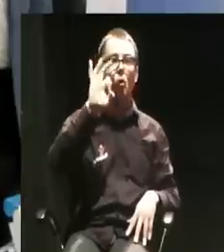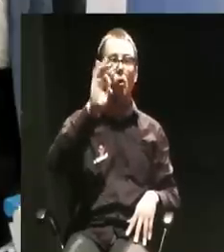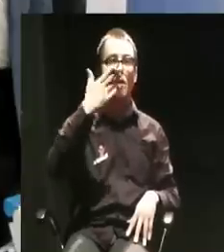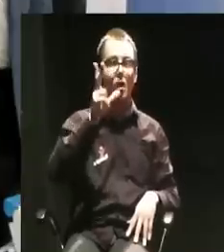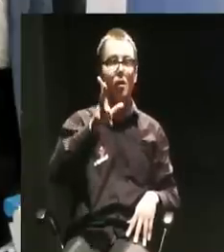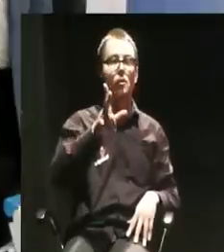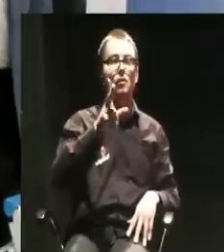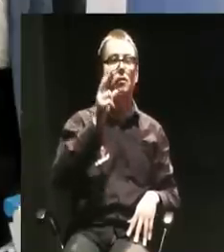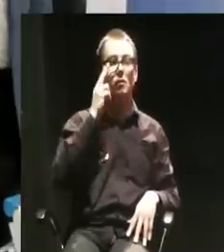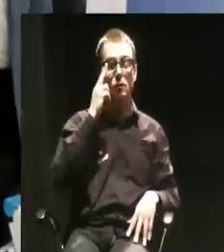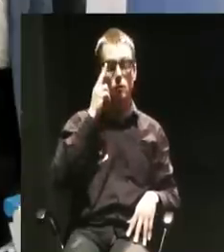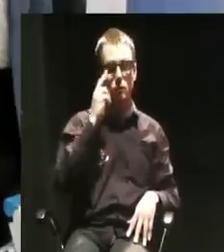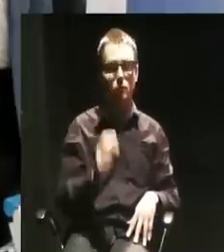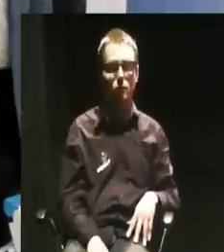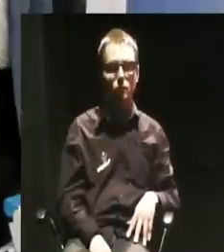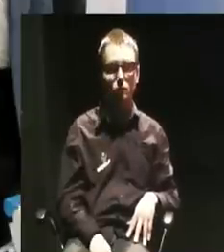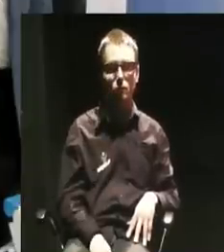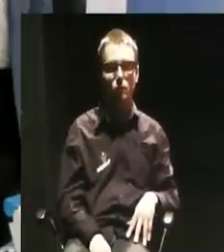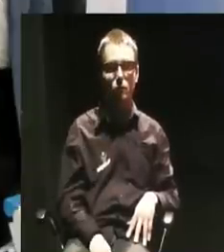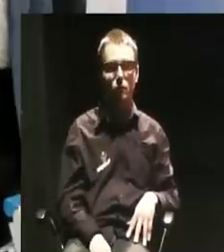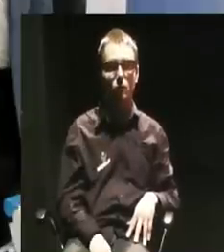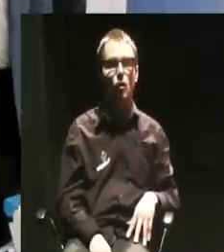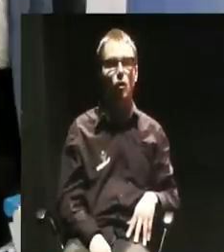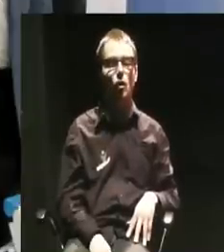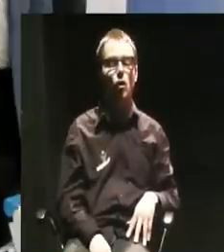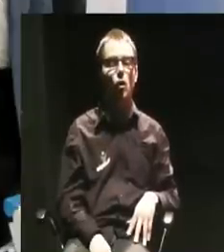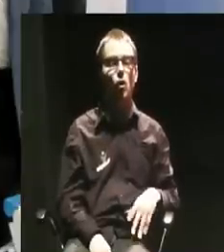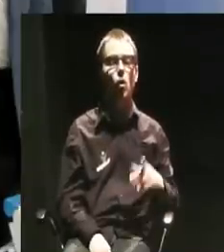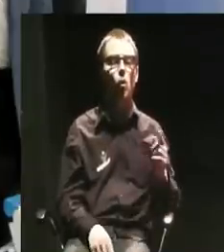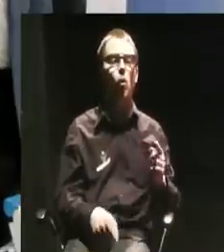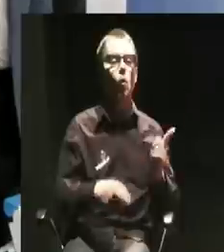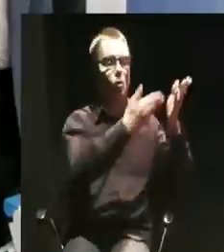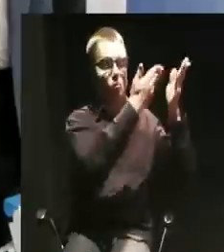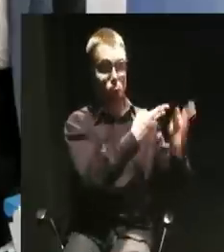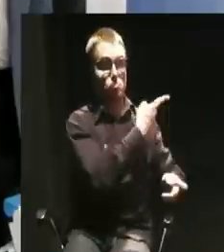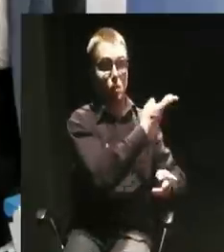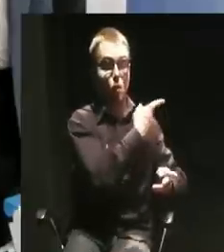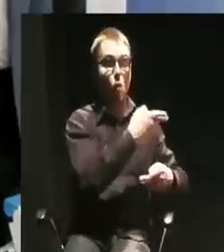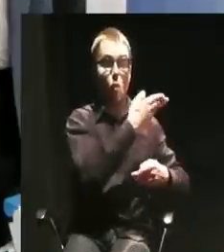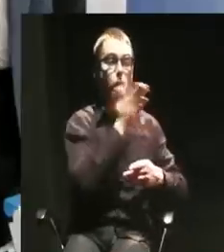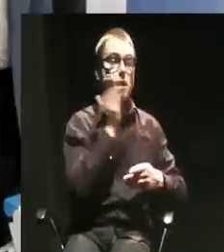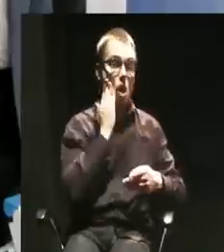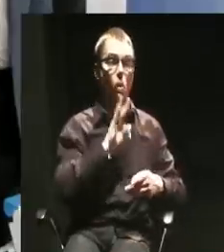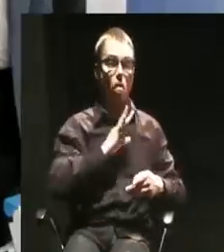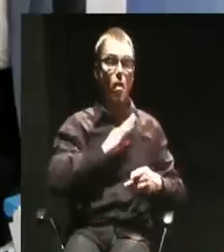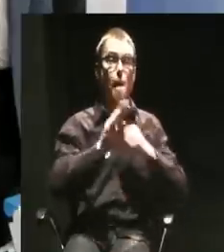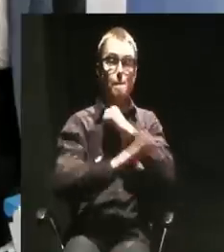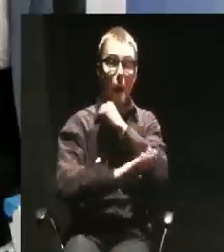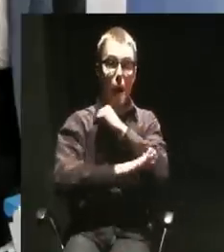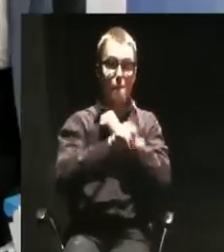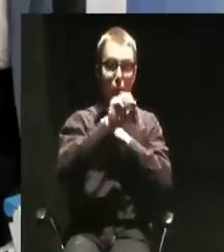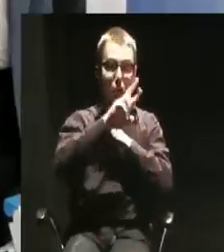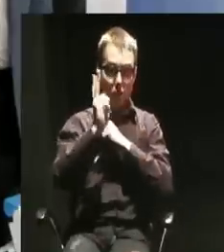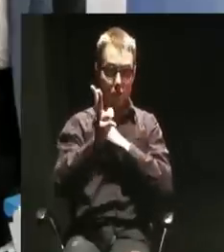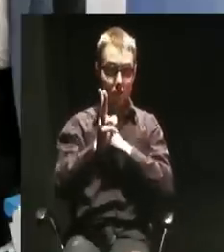są lokatorami naszego parku. Na co dzień spotykam fantastyczni ludzie, którzy robią markery